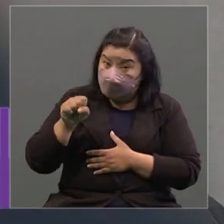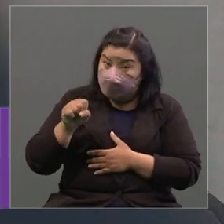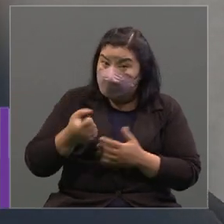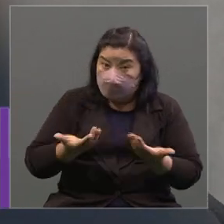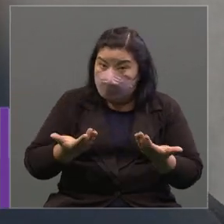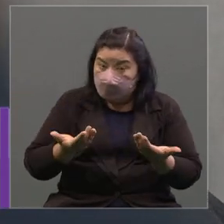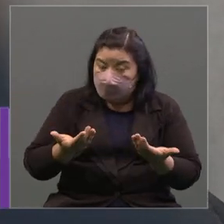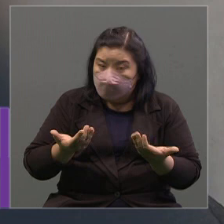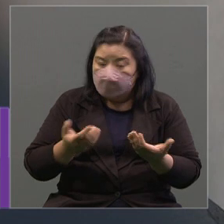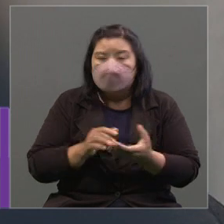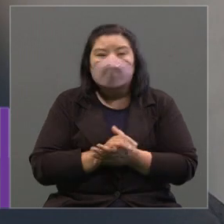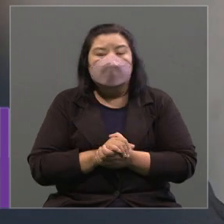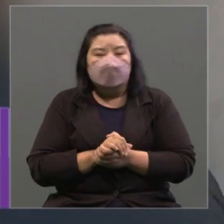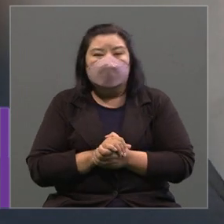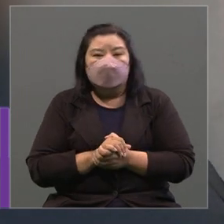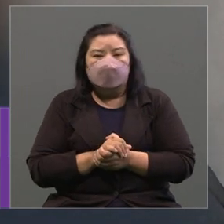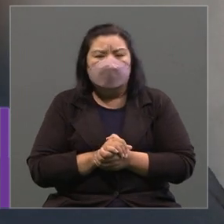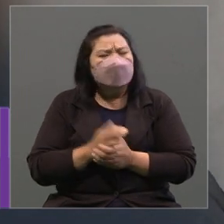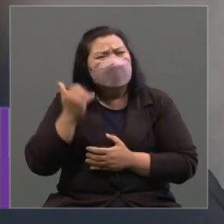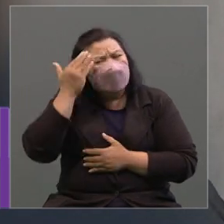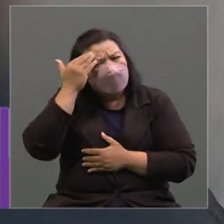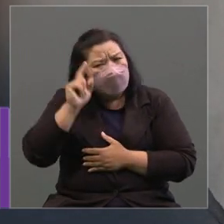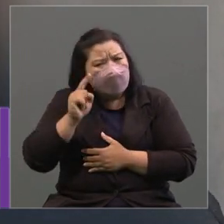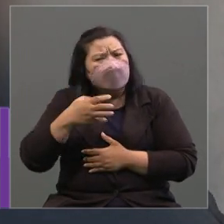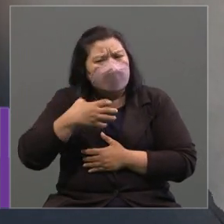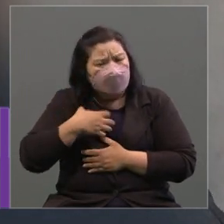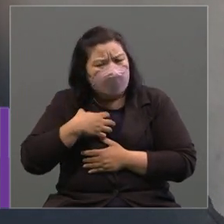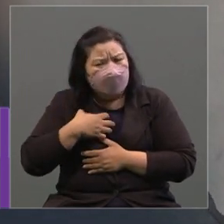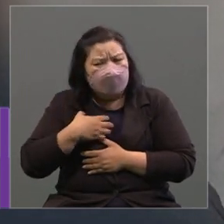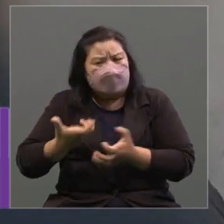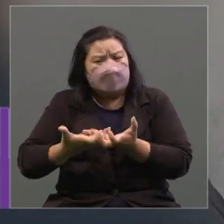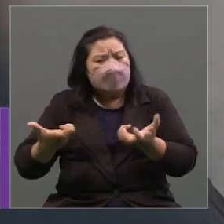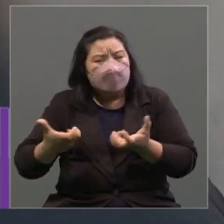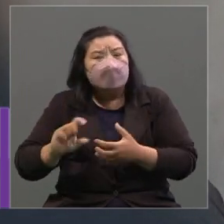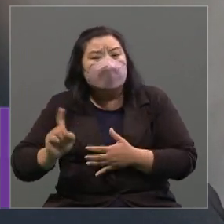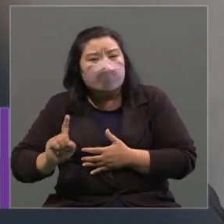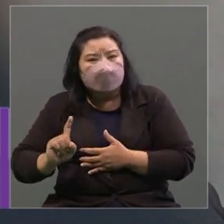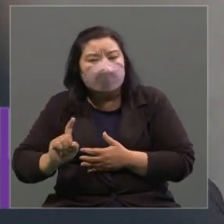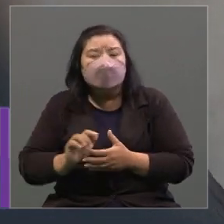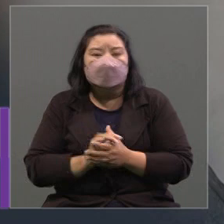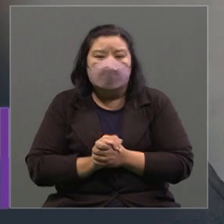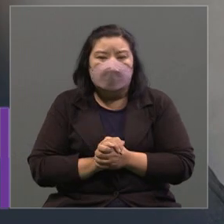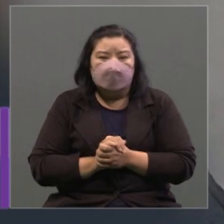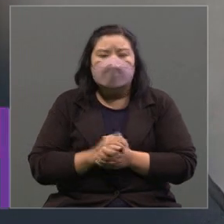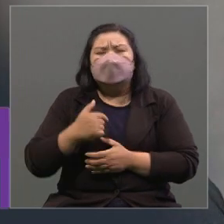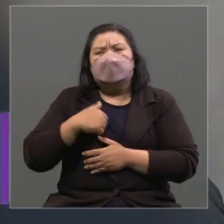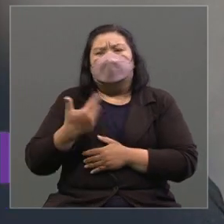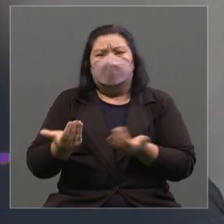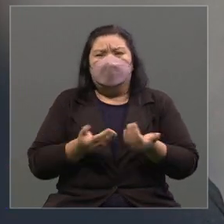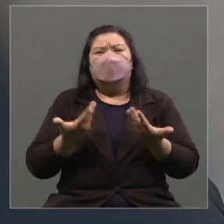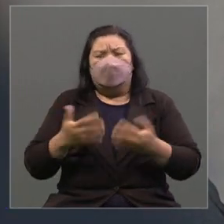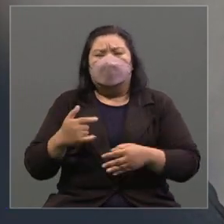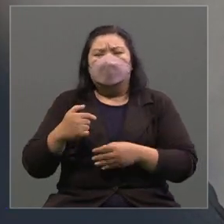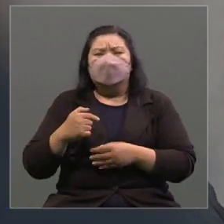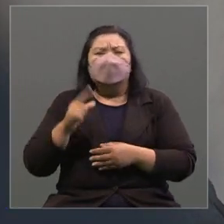ให้เลิกกับลูกเขาม ีเหตุผลไหมทำไมเขาถึงอยากให้เลิกกับลูกเขาอ่ะ เพราะว่าเรามีลูกติดด้วยแล้วมั้งเขาไม่ช